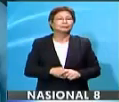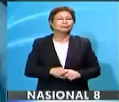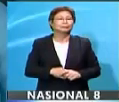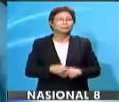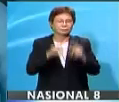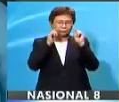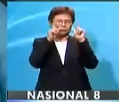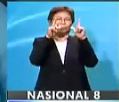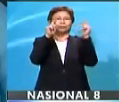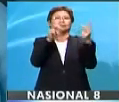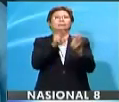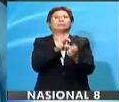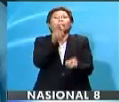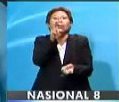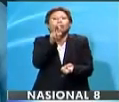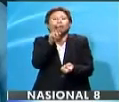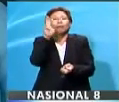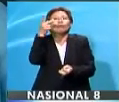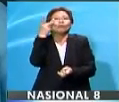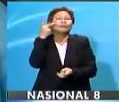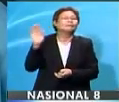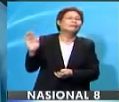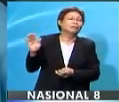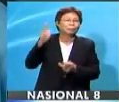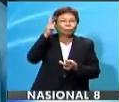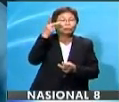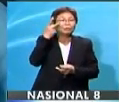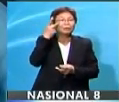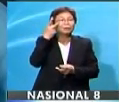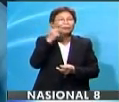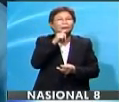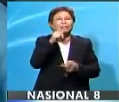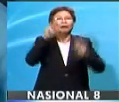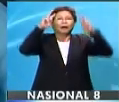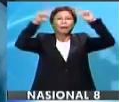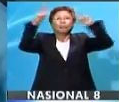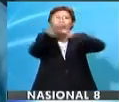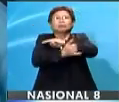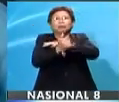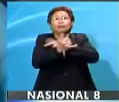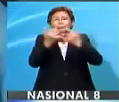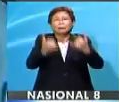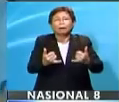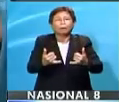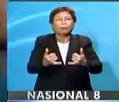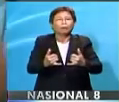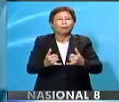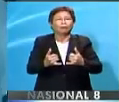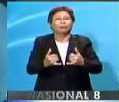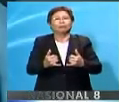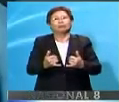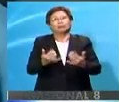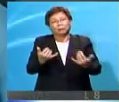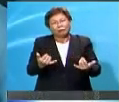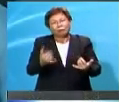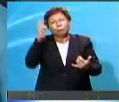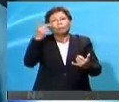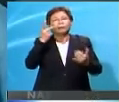Tiba-tiba politik itu telah bukan saja tidak mengharmonikan negara sekarang ini, kepada peringkat meruntuhkan rumah tangga.